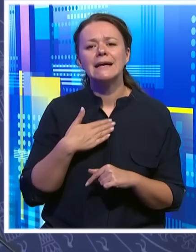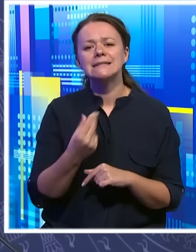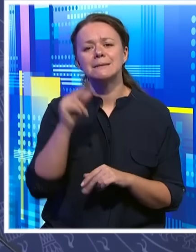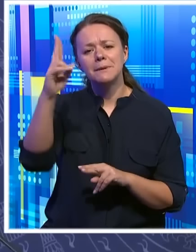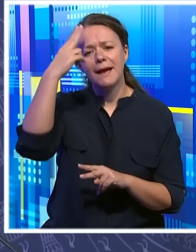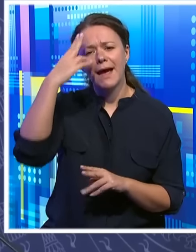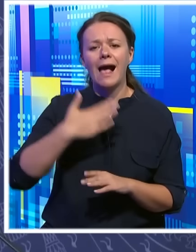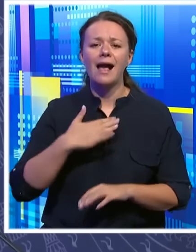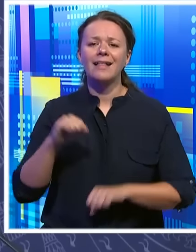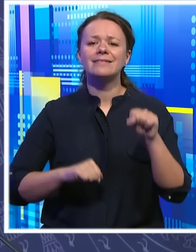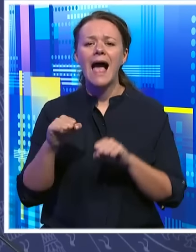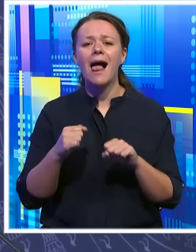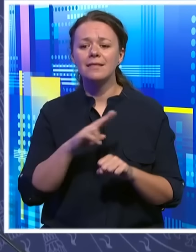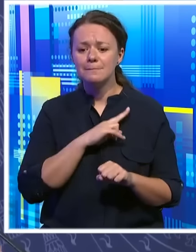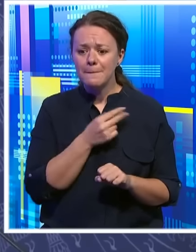i pokvarimo,